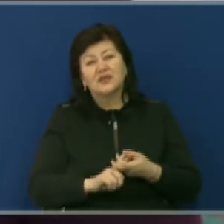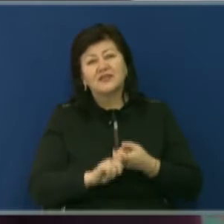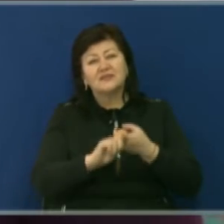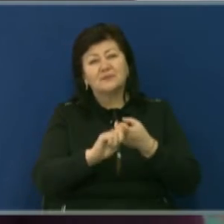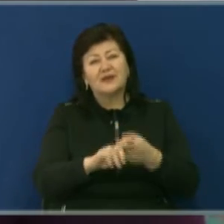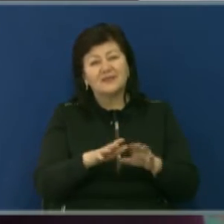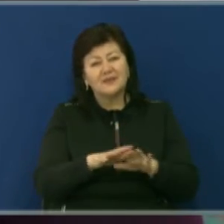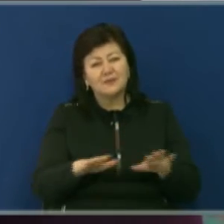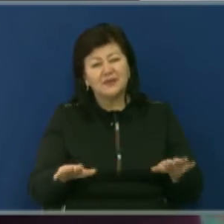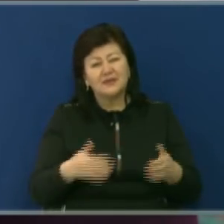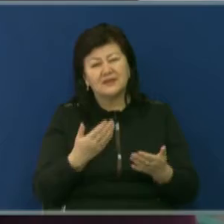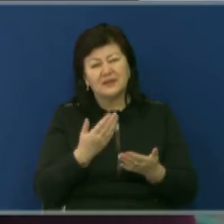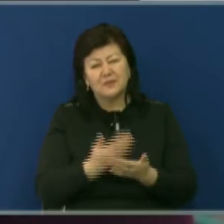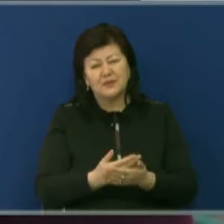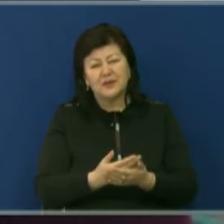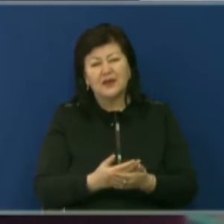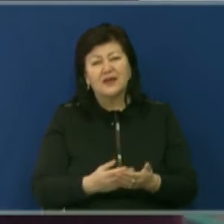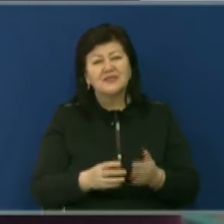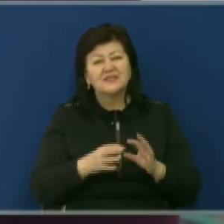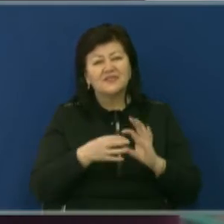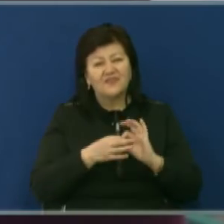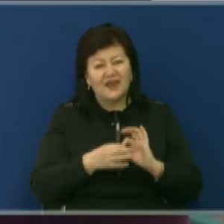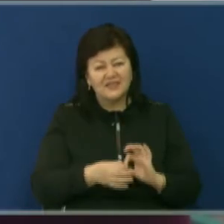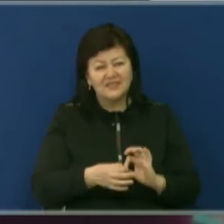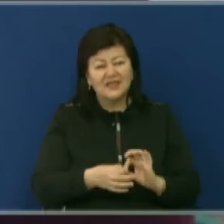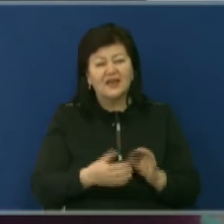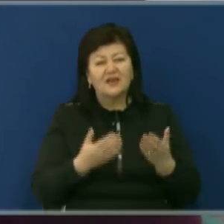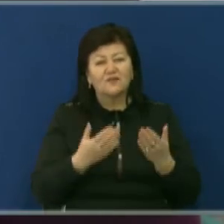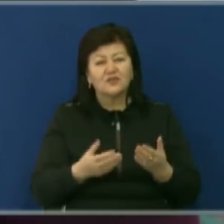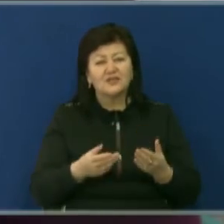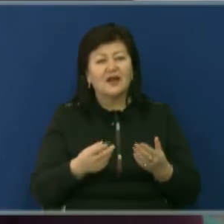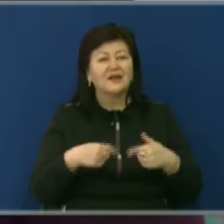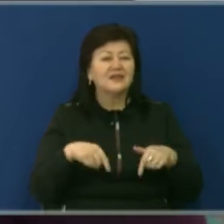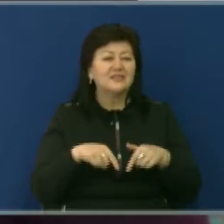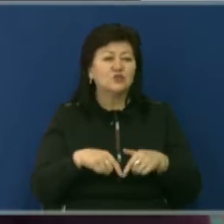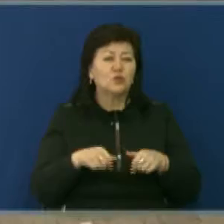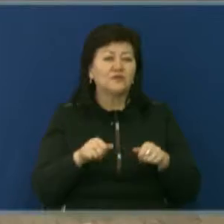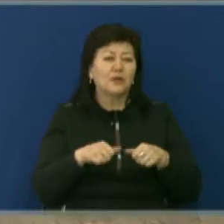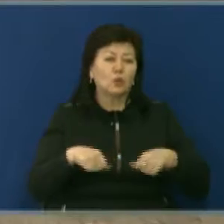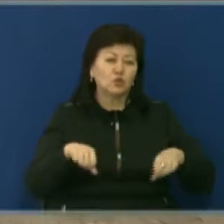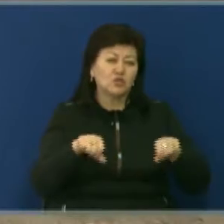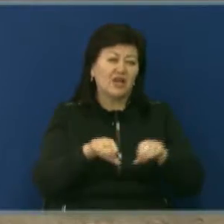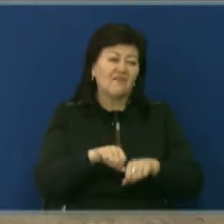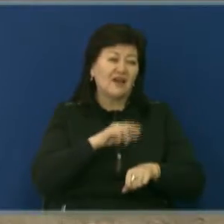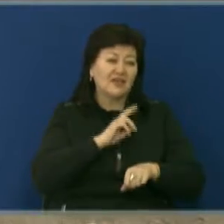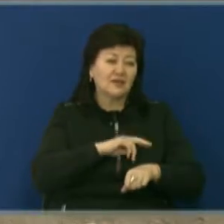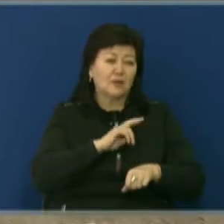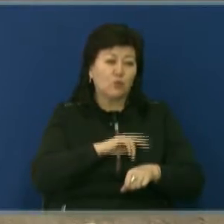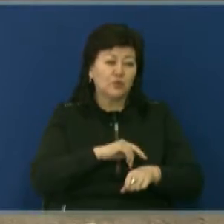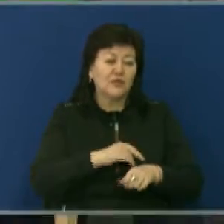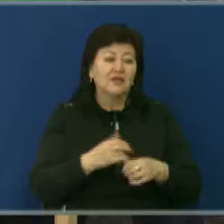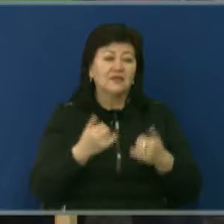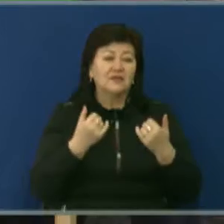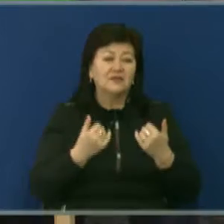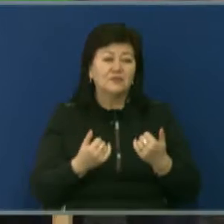аяқтауына байланысты, 4-90 басталуына байланысты алда уақытта өзіміз үйірме жұмыстар әрі қарай жалындануда. Оқушылар үшін қызықты байқаулар